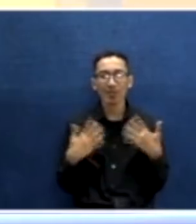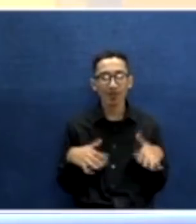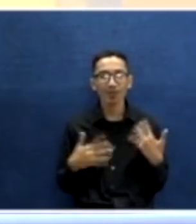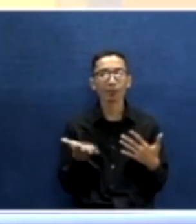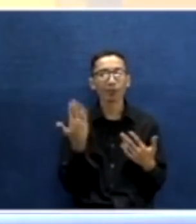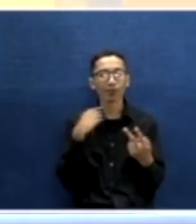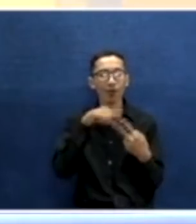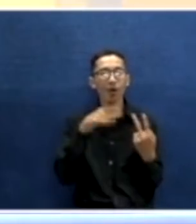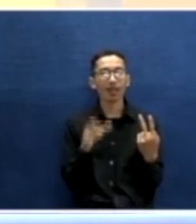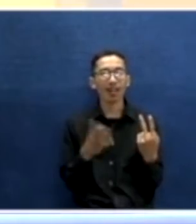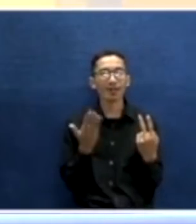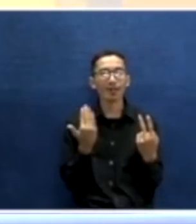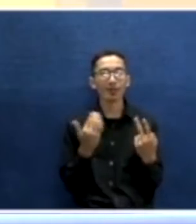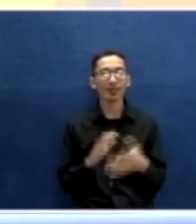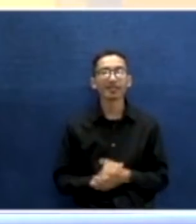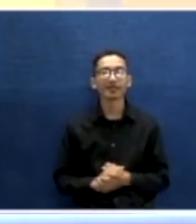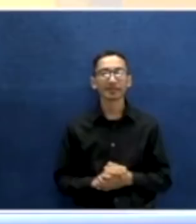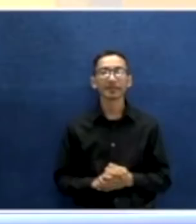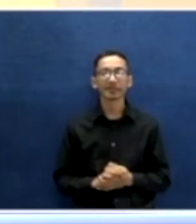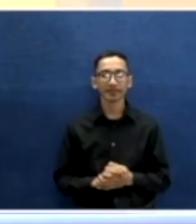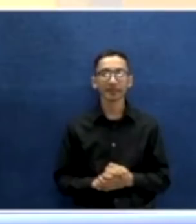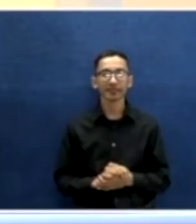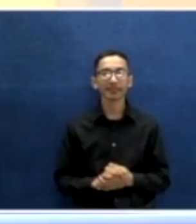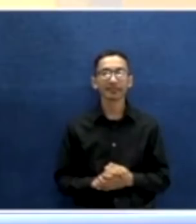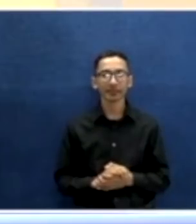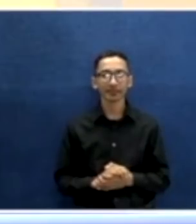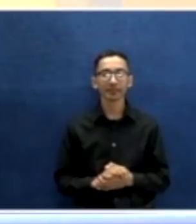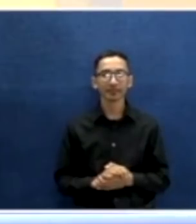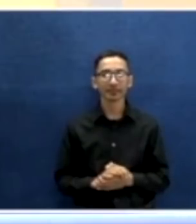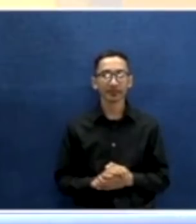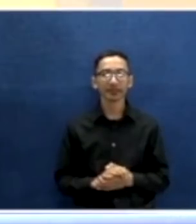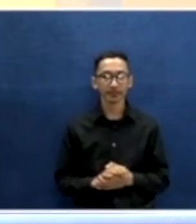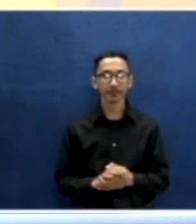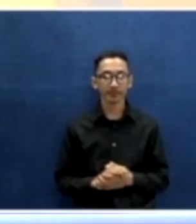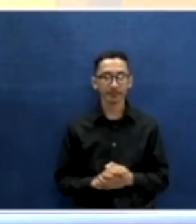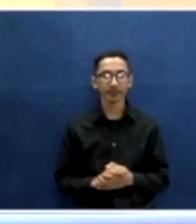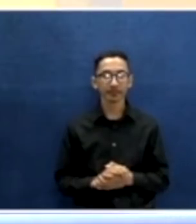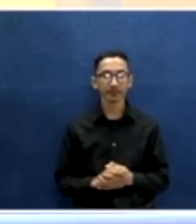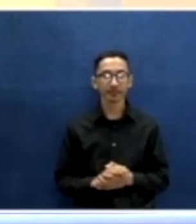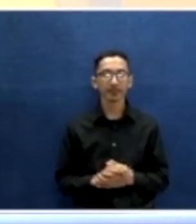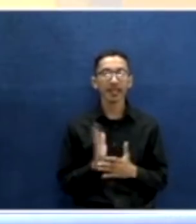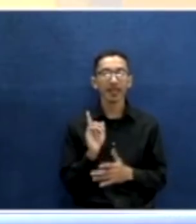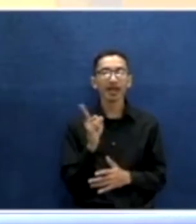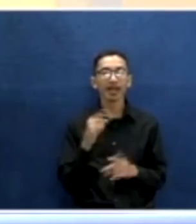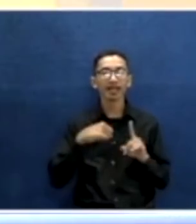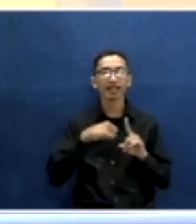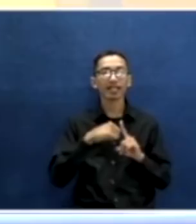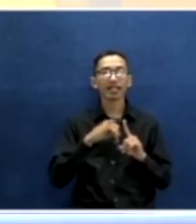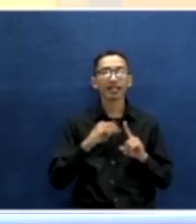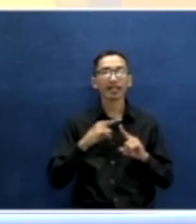rumahnya saat nabi wafat Hai Jo pernah satu ketika Nanti dibaca dalam kitab yang Mahmud misteri